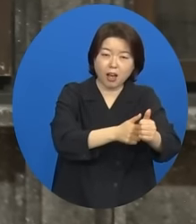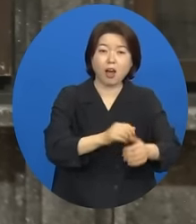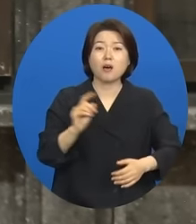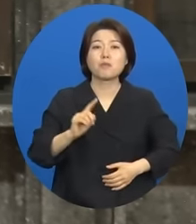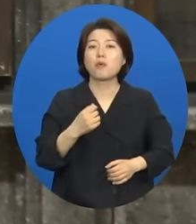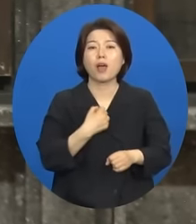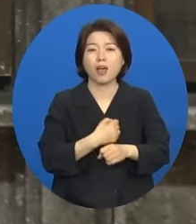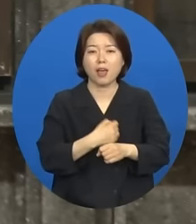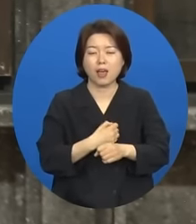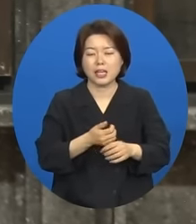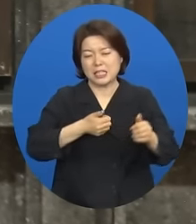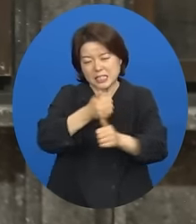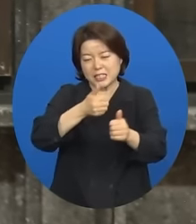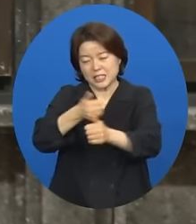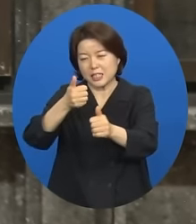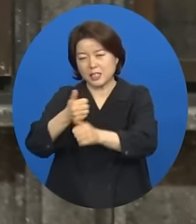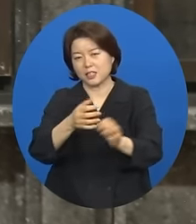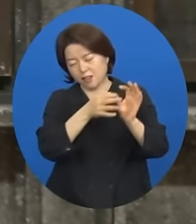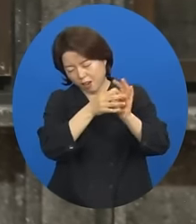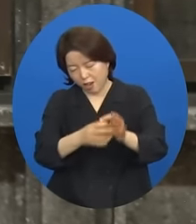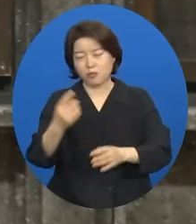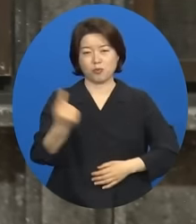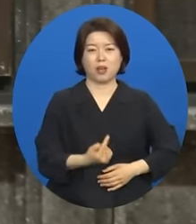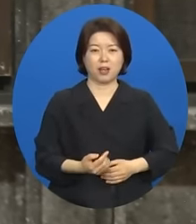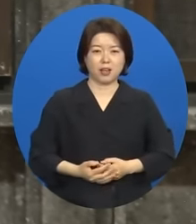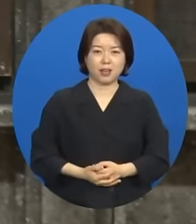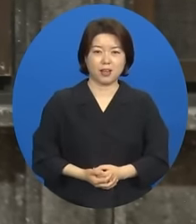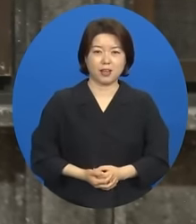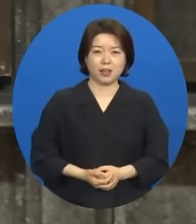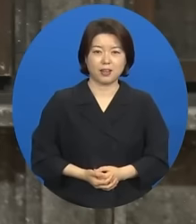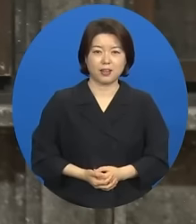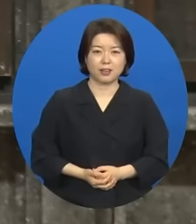자입니까? 이겨온 자예요. 계속 이겨온 자예요.